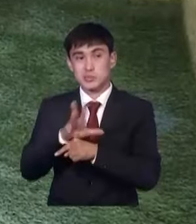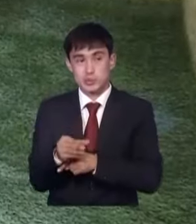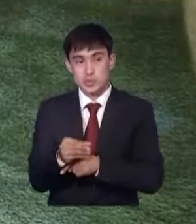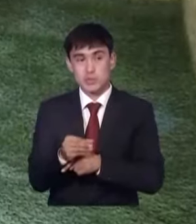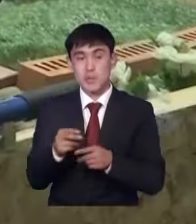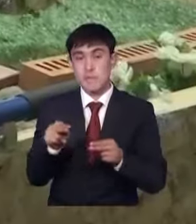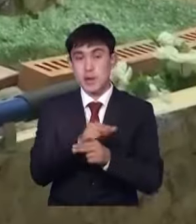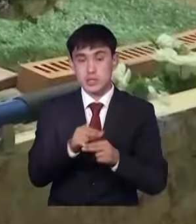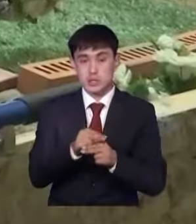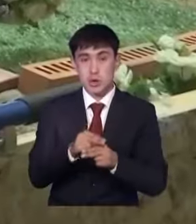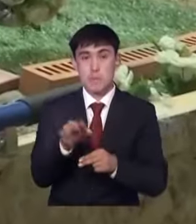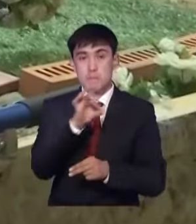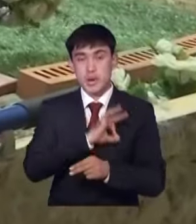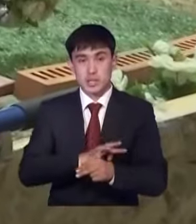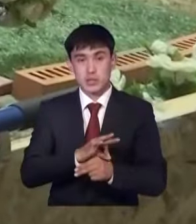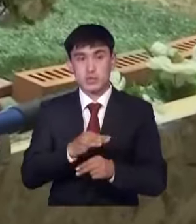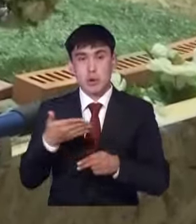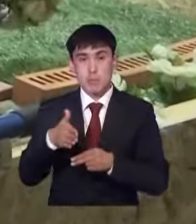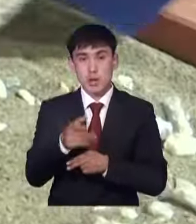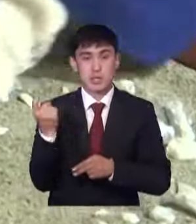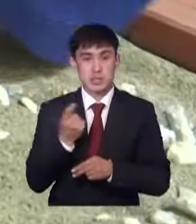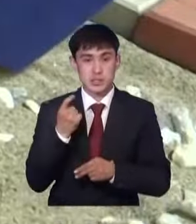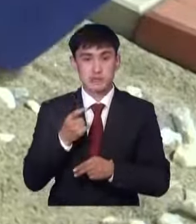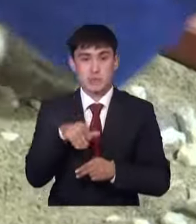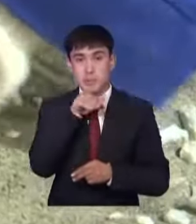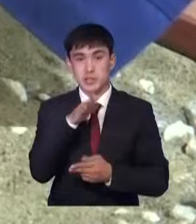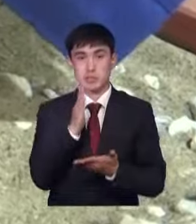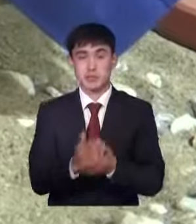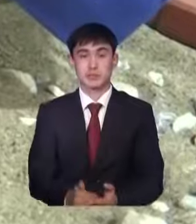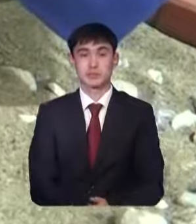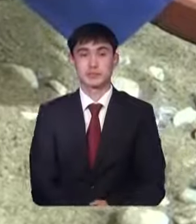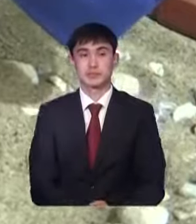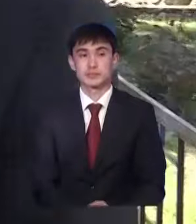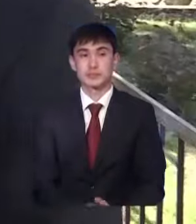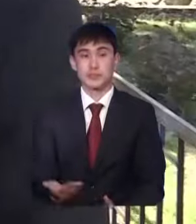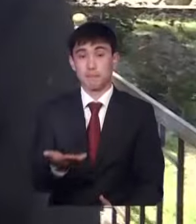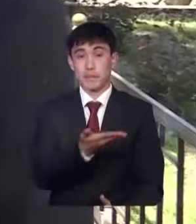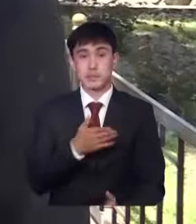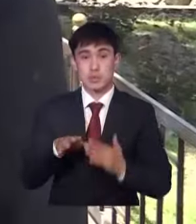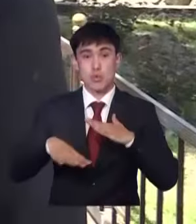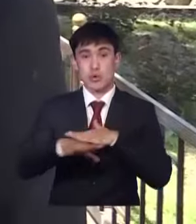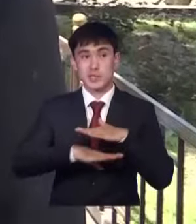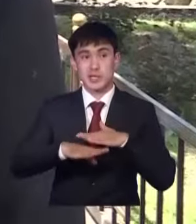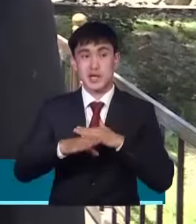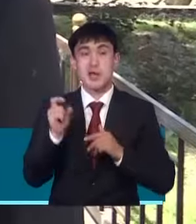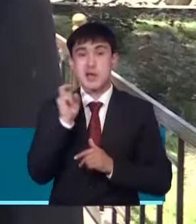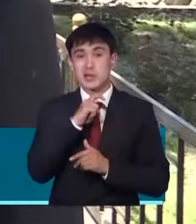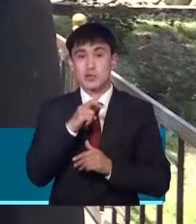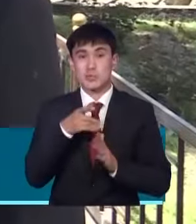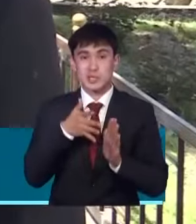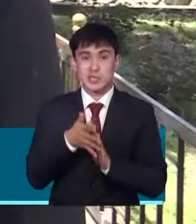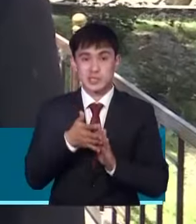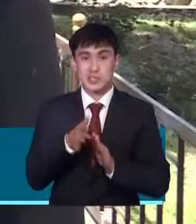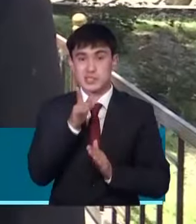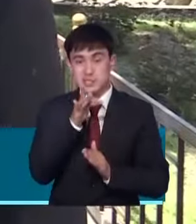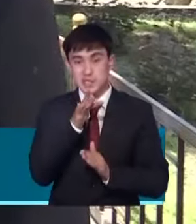жүйелерін монтаждау және пайдалану мен балық шаруашылығы мамандықтары. Біздің өңірдегі экономикалық нарықты зерделеу